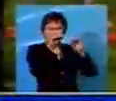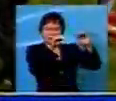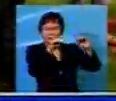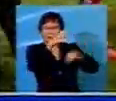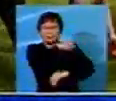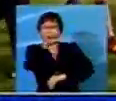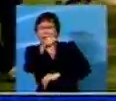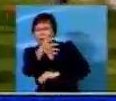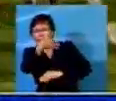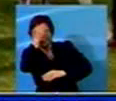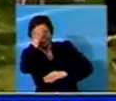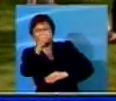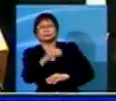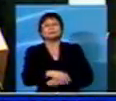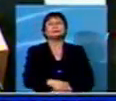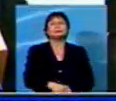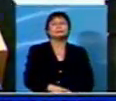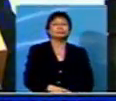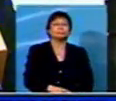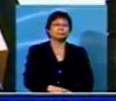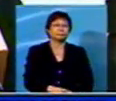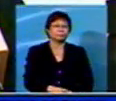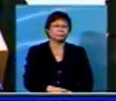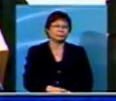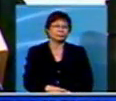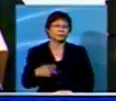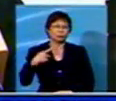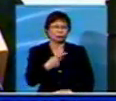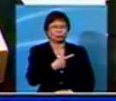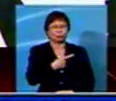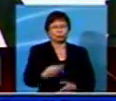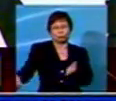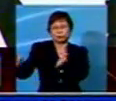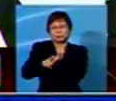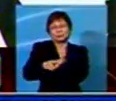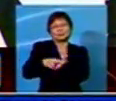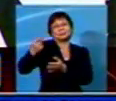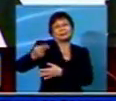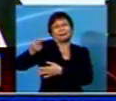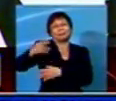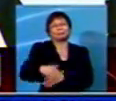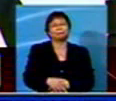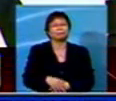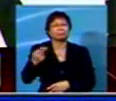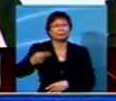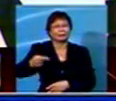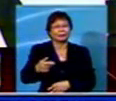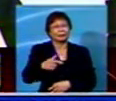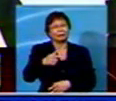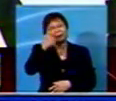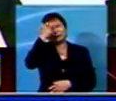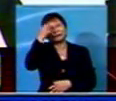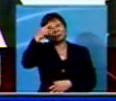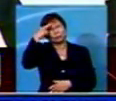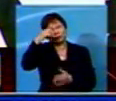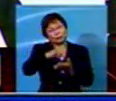pegawai lain tidak ada jalan pintas untuk kita Cipta sejarah Atas dasar itulah